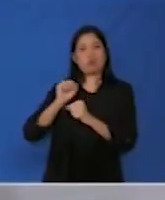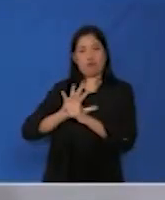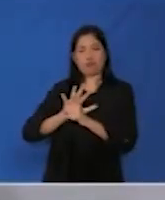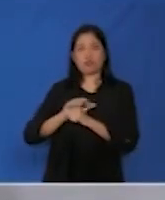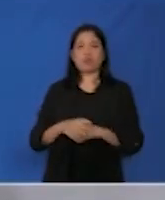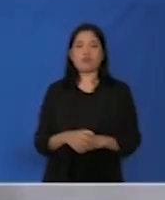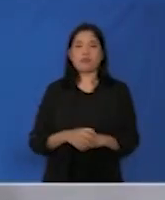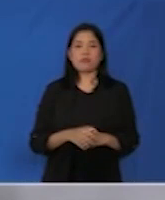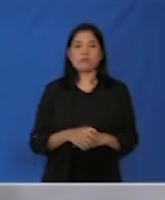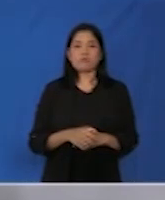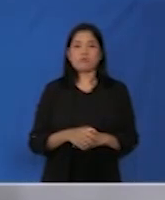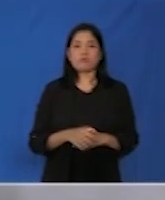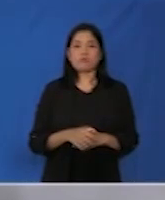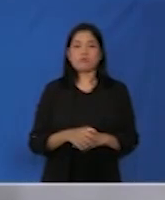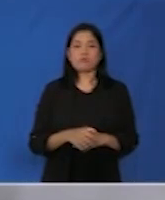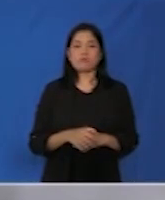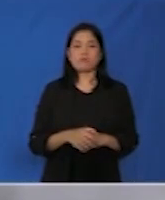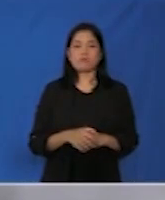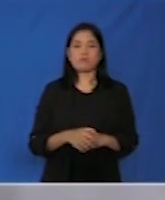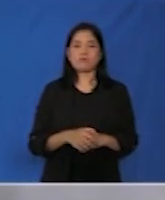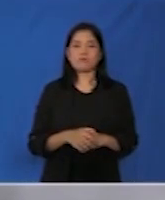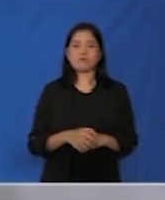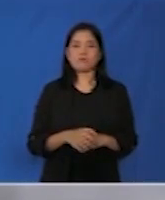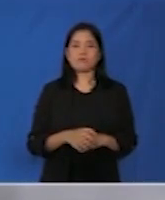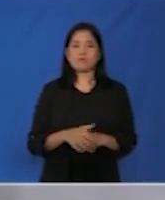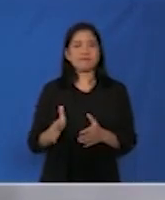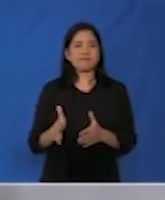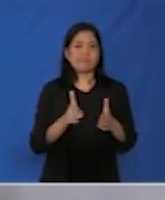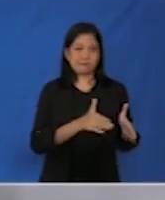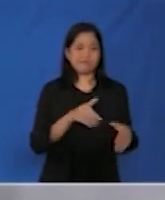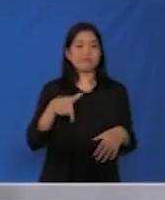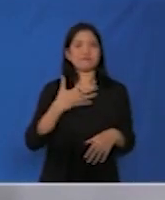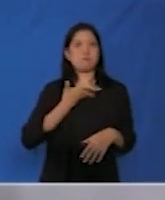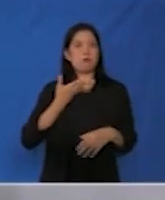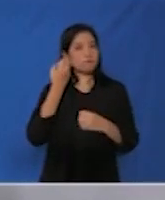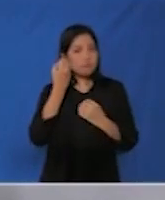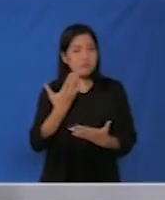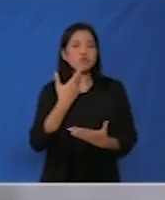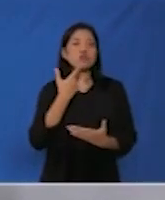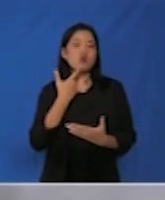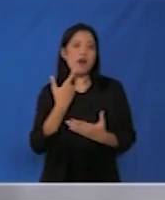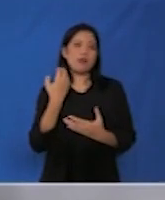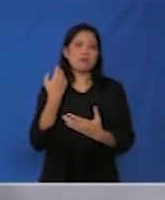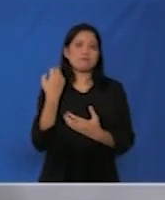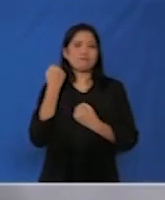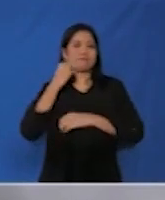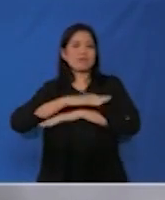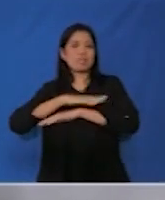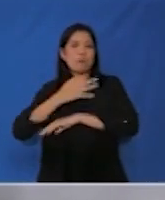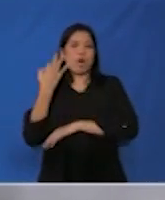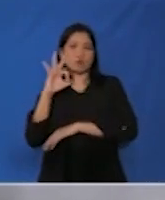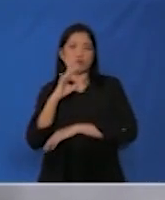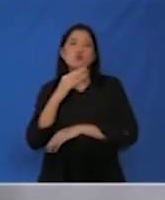seserah berikutnya akan saya sampaikan update dari penanganan kasus